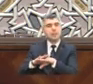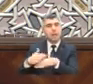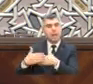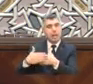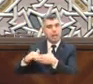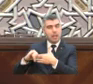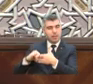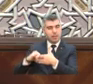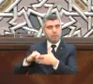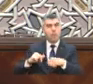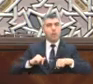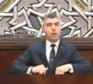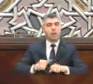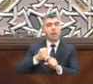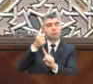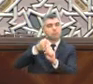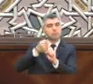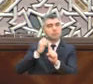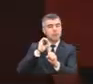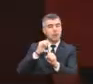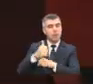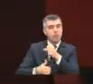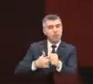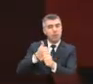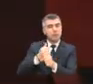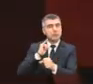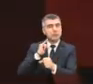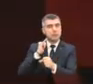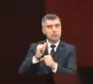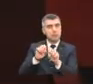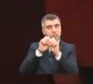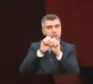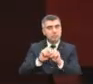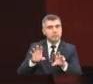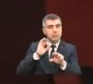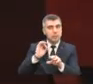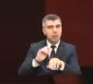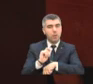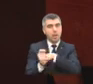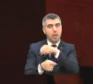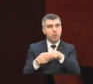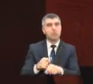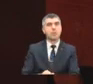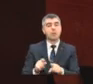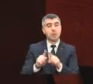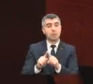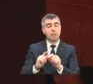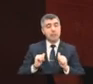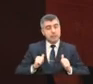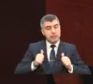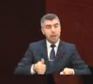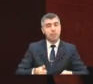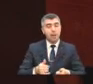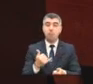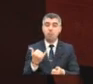على غرار كل سنة على تنزيل المخطط الوطني لتنمية الصحة بالوسط القروي، والذي يهدف إلى تعبئة استثمارات مهمة